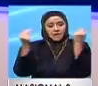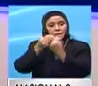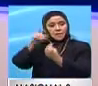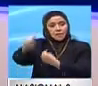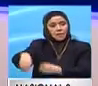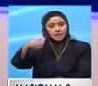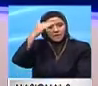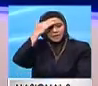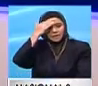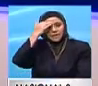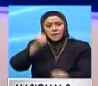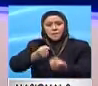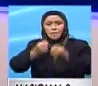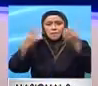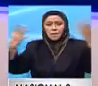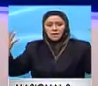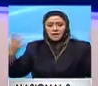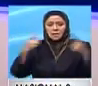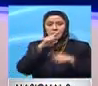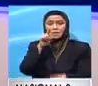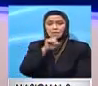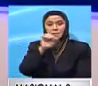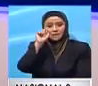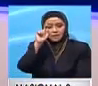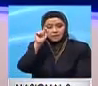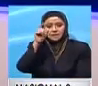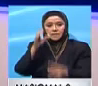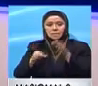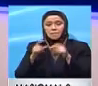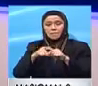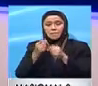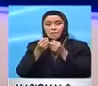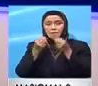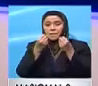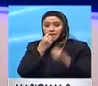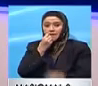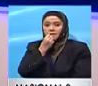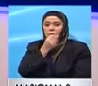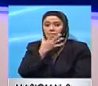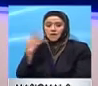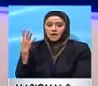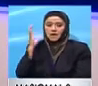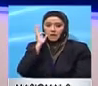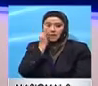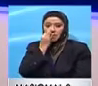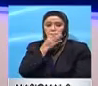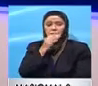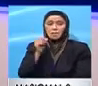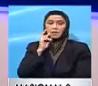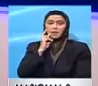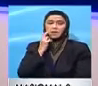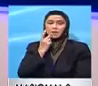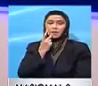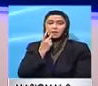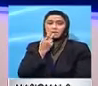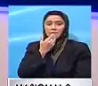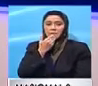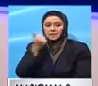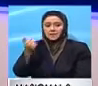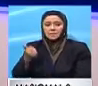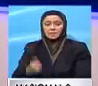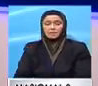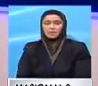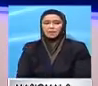banyak nutrisi diterima jika mengamalkan pemakanan banyak buah-buahan serta sayur-sayuran yang berkhasiat. Wartawan Zehra Zamri yang